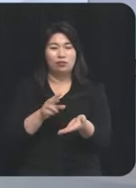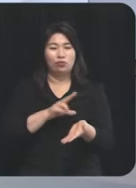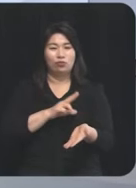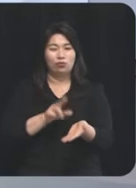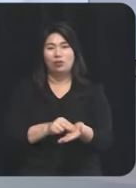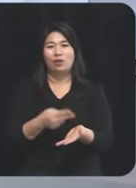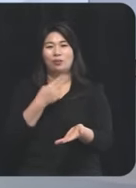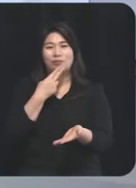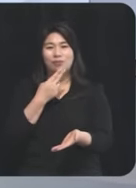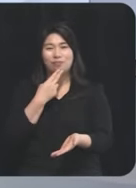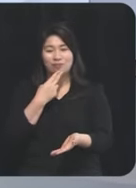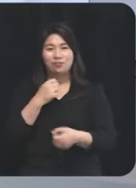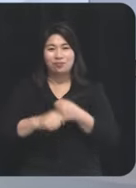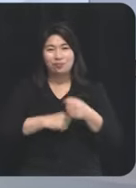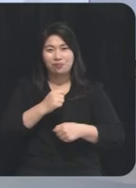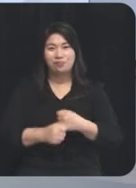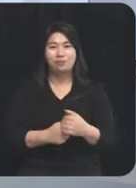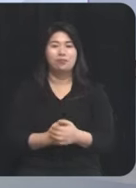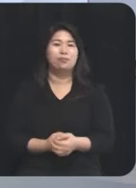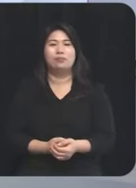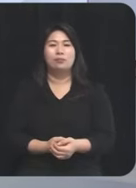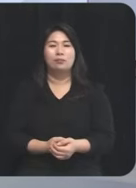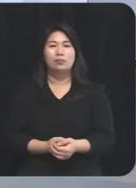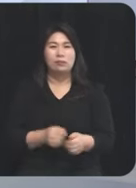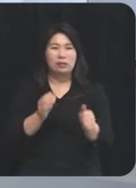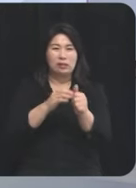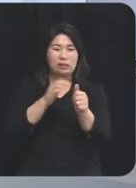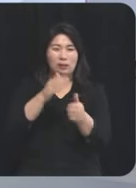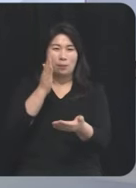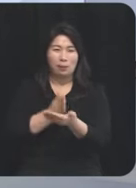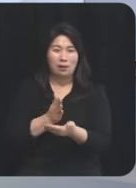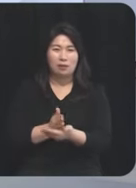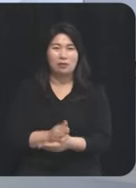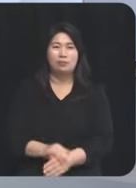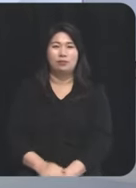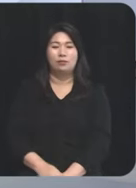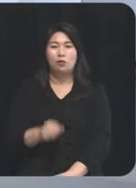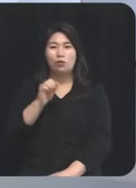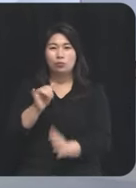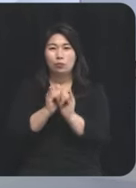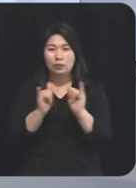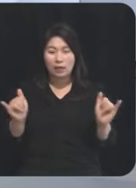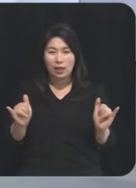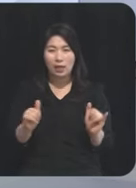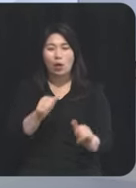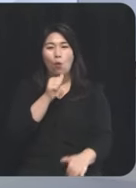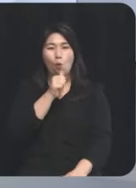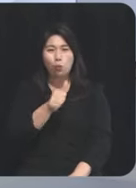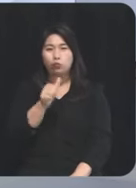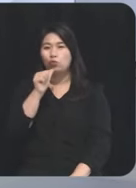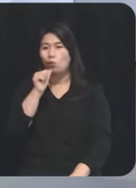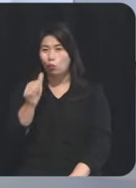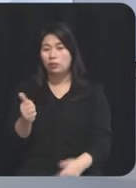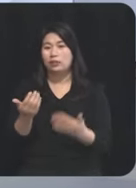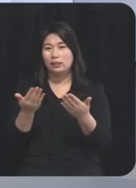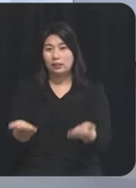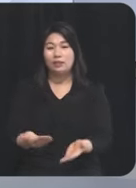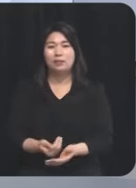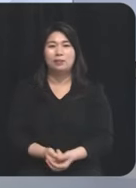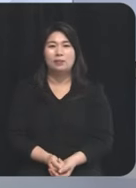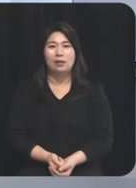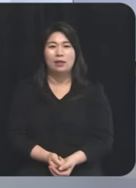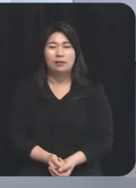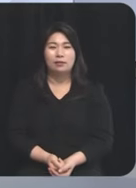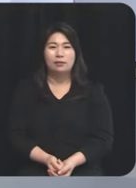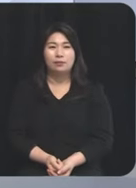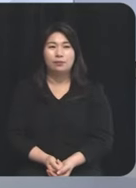않겠습니다. 인신성 공격은 삼가 주시기를 부탁드립니다. 후보별로 각 5분씩 드리고요. 이번에는